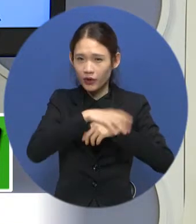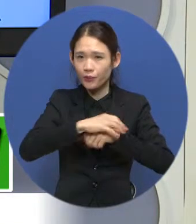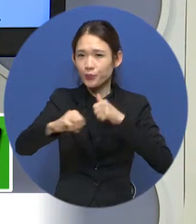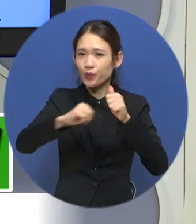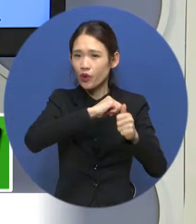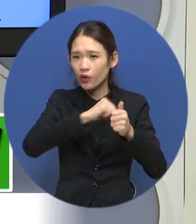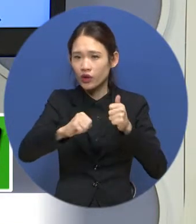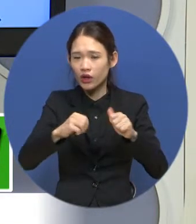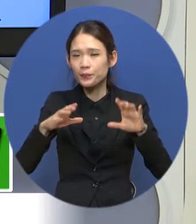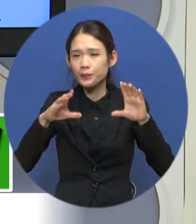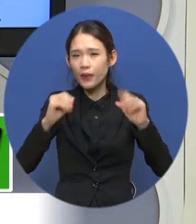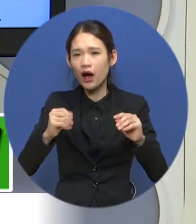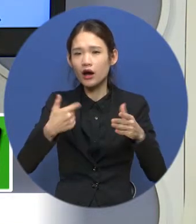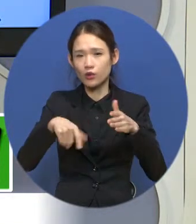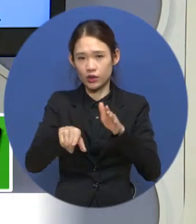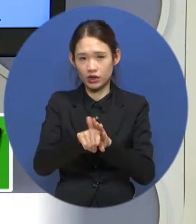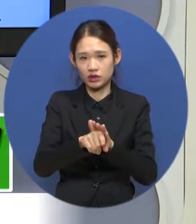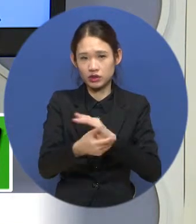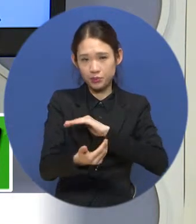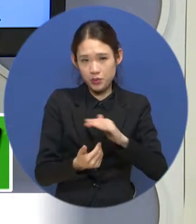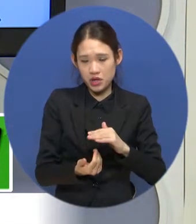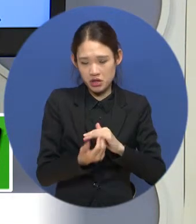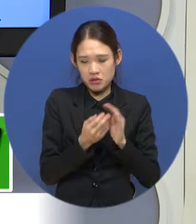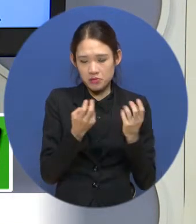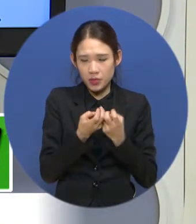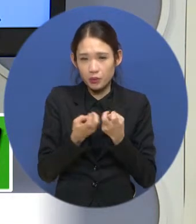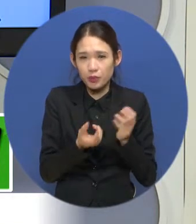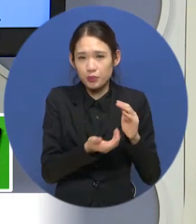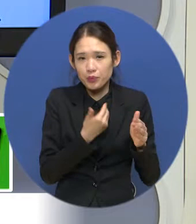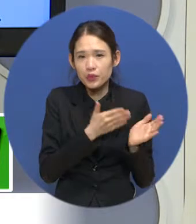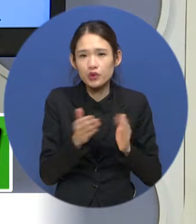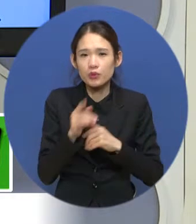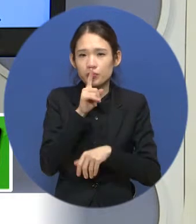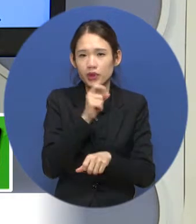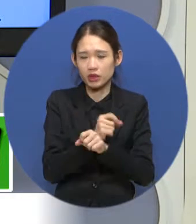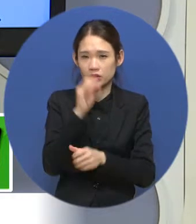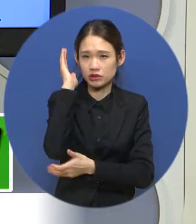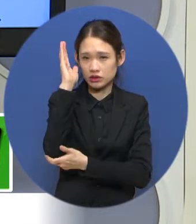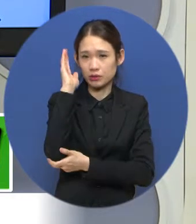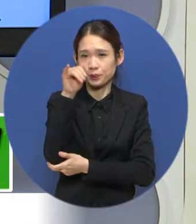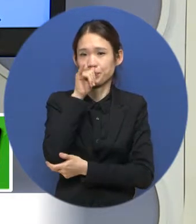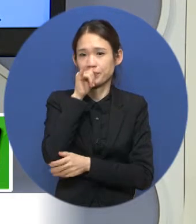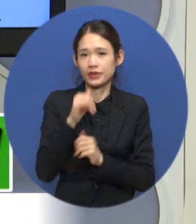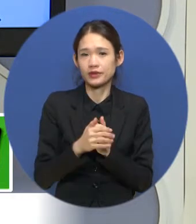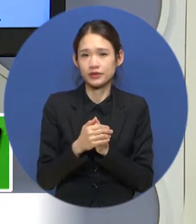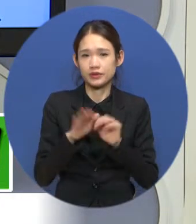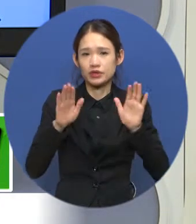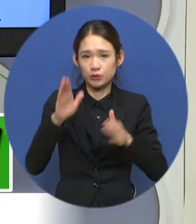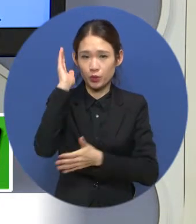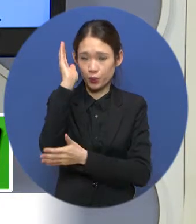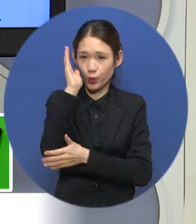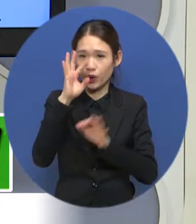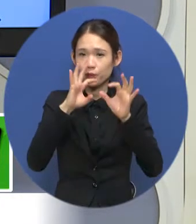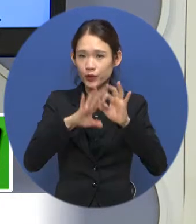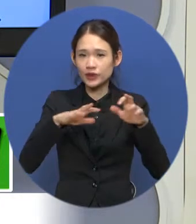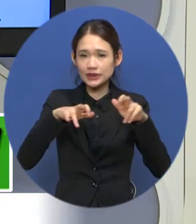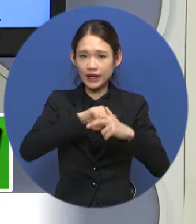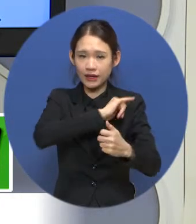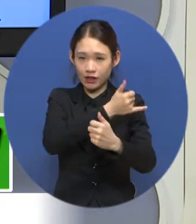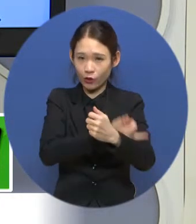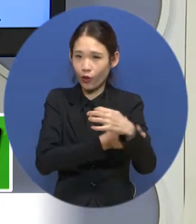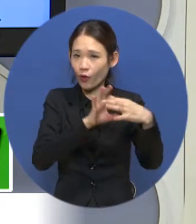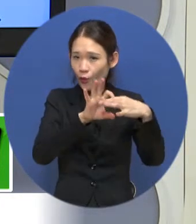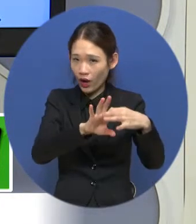침해의 근절을 위한 대책마련이 필요하다는 인식 아래 이번 포럼이 준비 되는데요 이번 포럼은 장애인 인권 분야에서